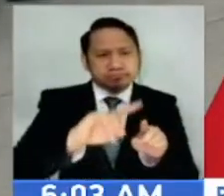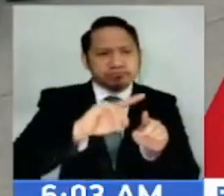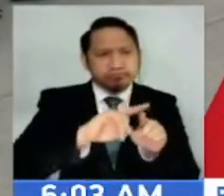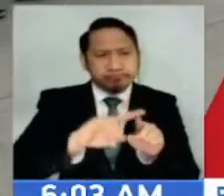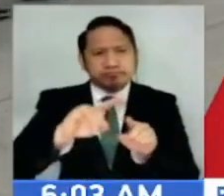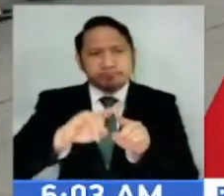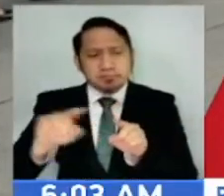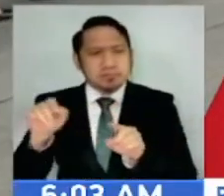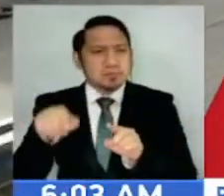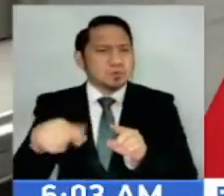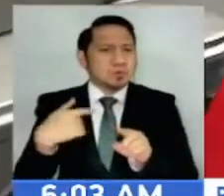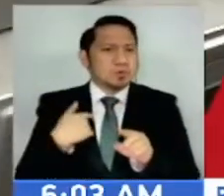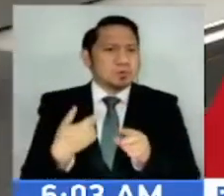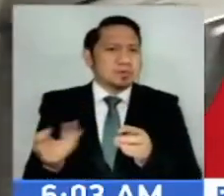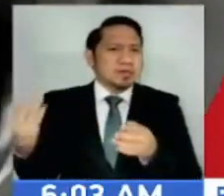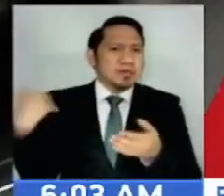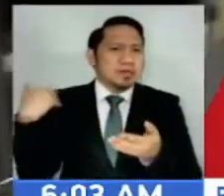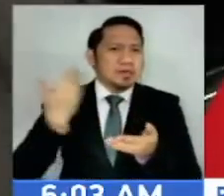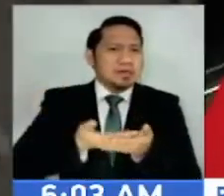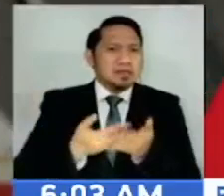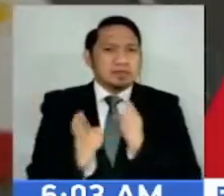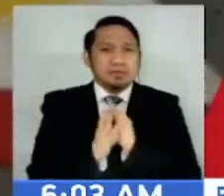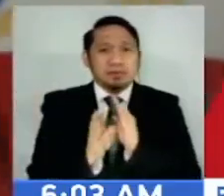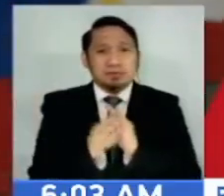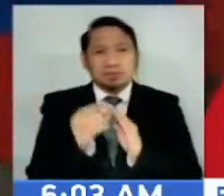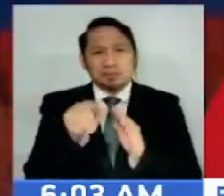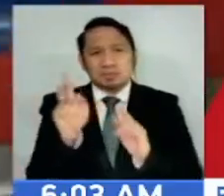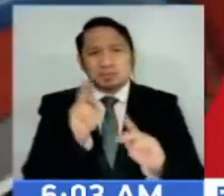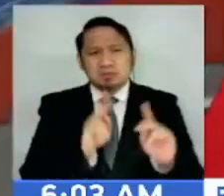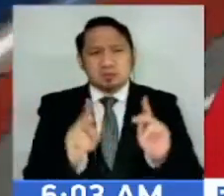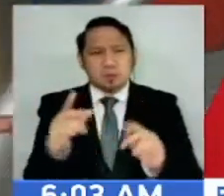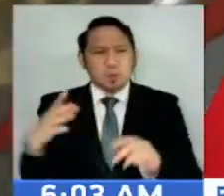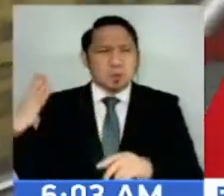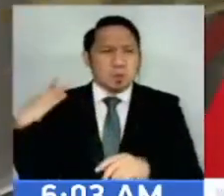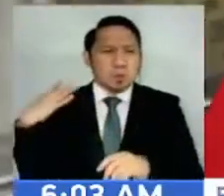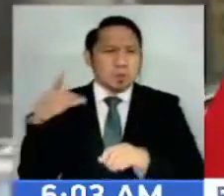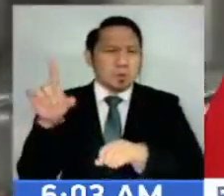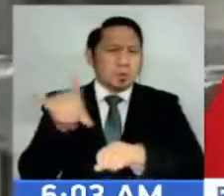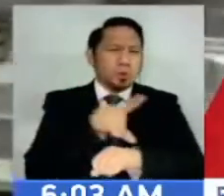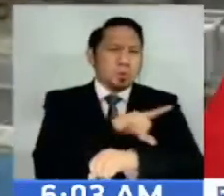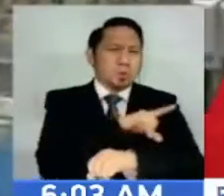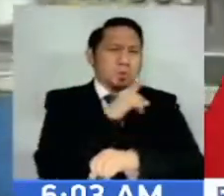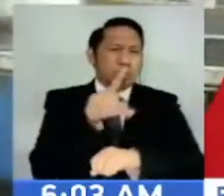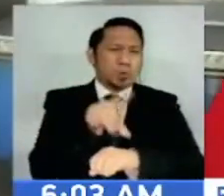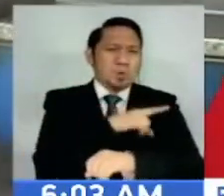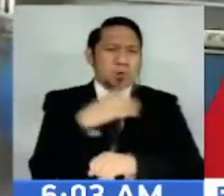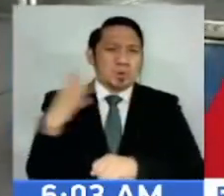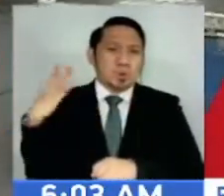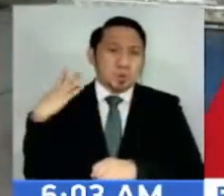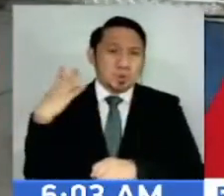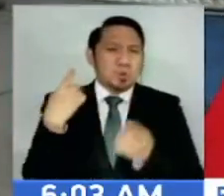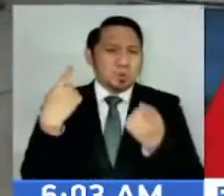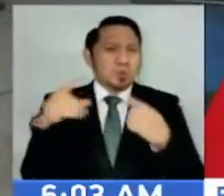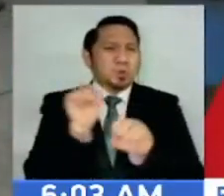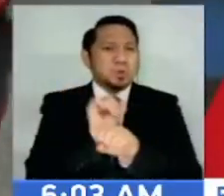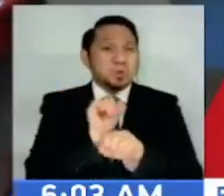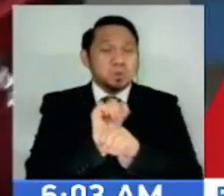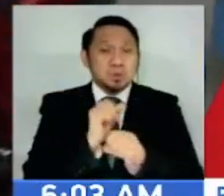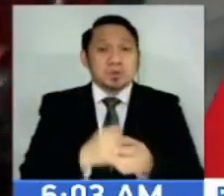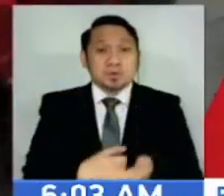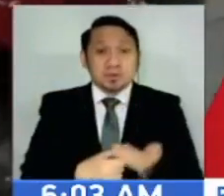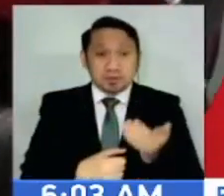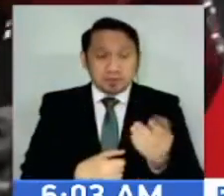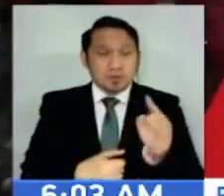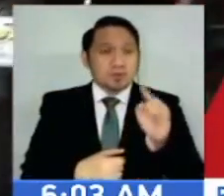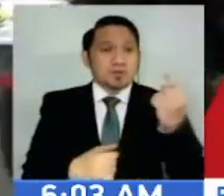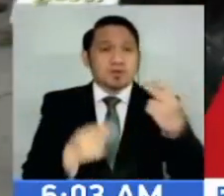Kaya matagal talagang naghihintay yung mga pasaherong papasok ngayon sa kani-kanilang mga trabaho. Yan ang unang balita mula rito